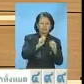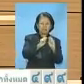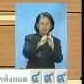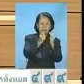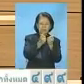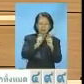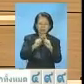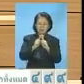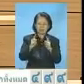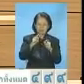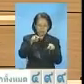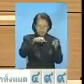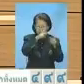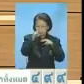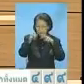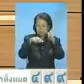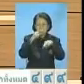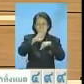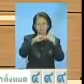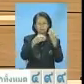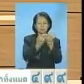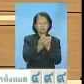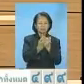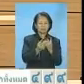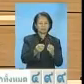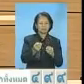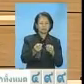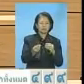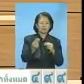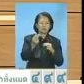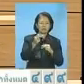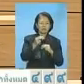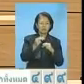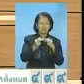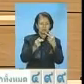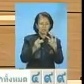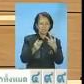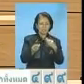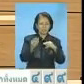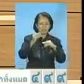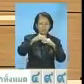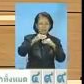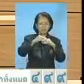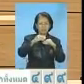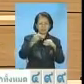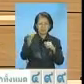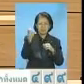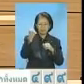ในทุกเรื่องข้อ3เพิ่มอำนาจท้องถิ่นลดอำนาจส่วนภูมิภา